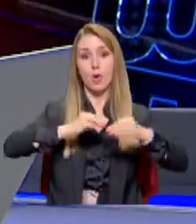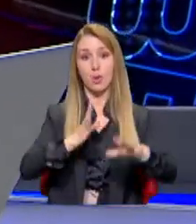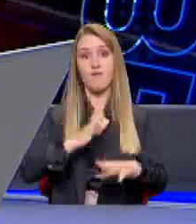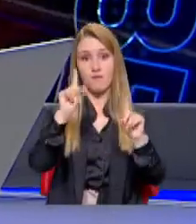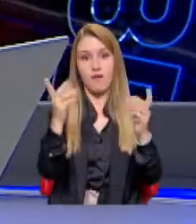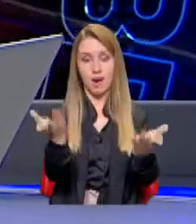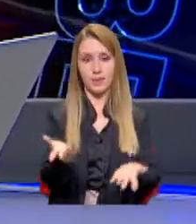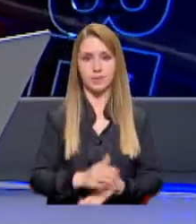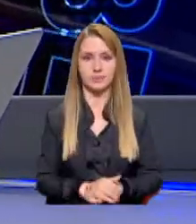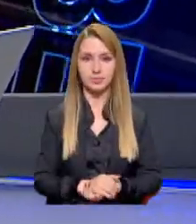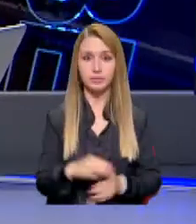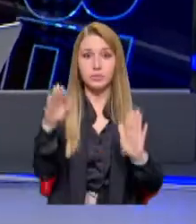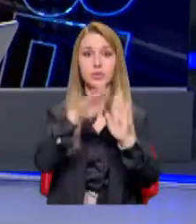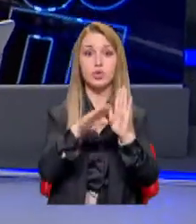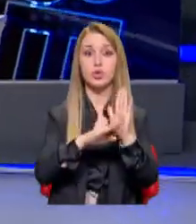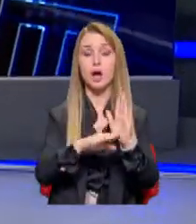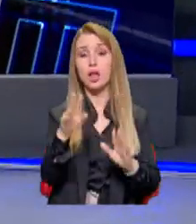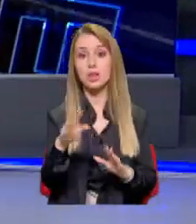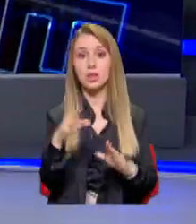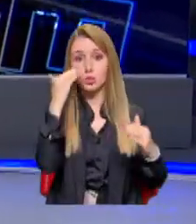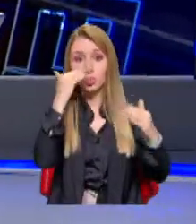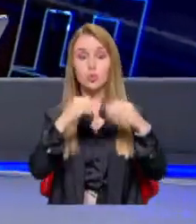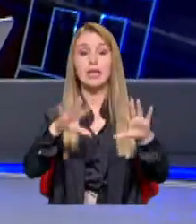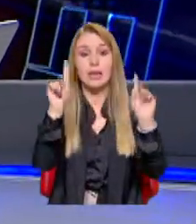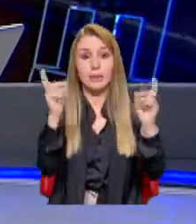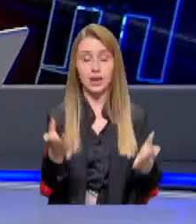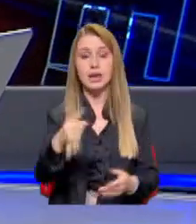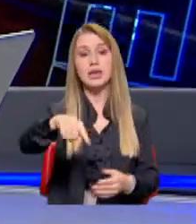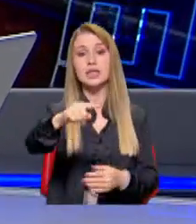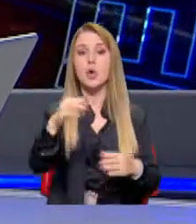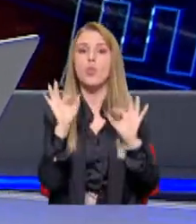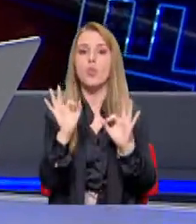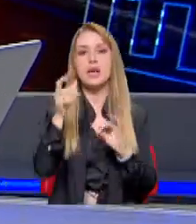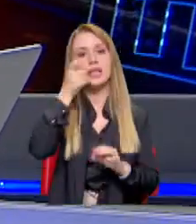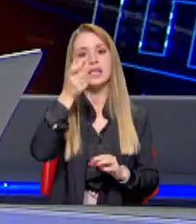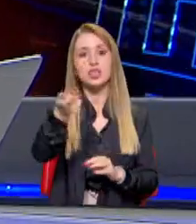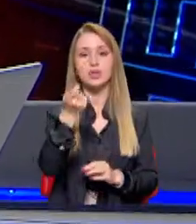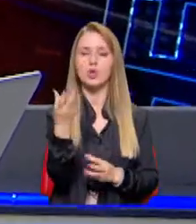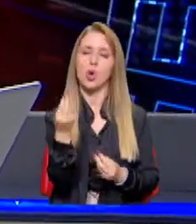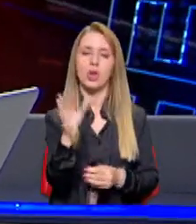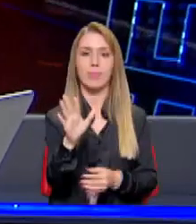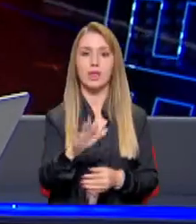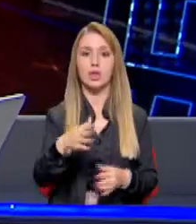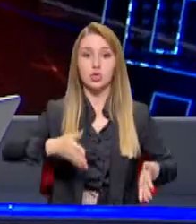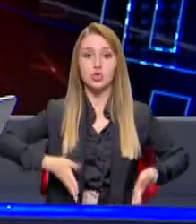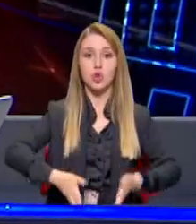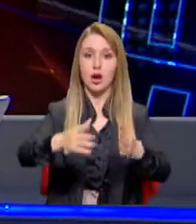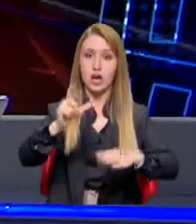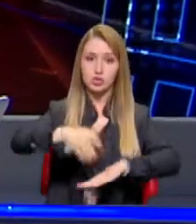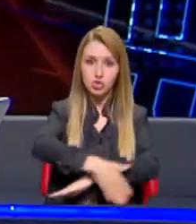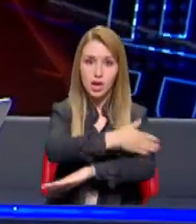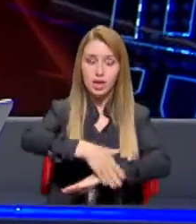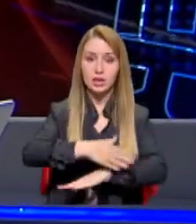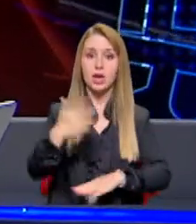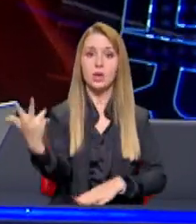bünyemizde bulunuyor bunların Kural tanımıyor muyuz kurallara ihlal mi ediyoruz Mesela sizin mutlaka dikkatinizi çekmiştir Sokaklarda caddelerde